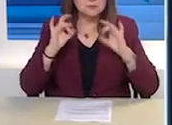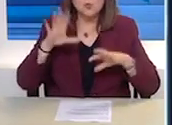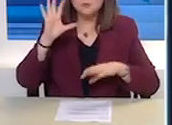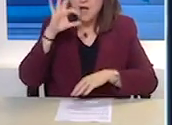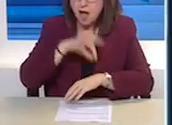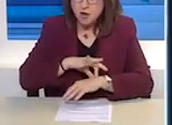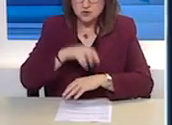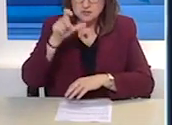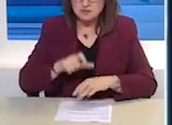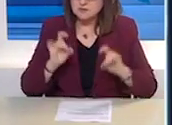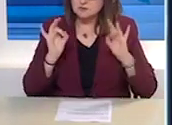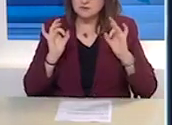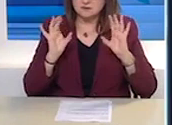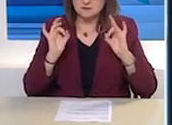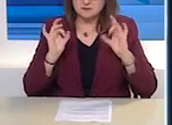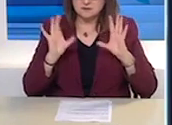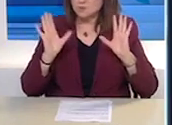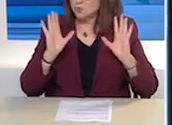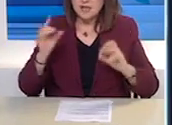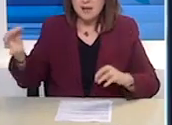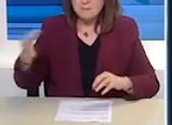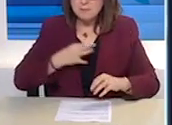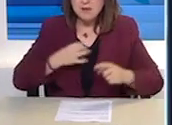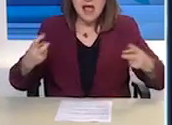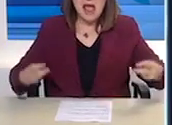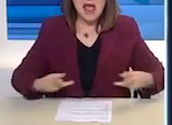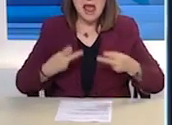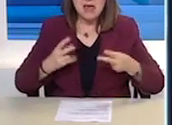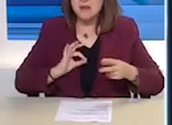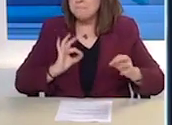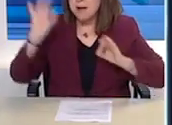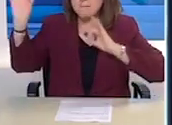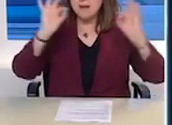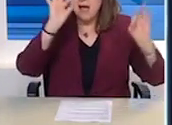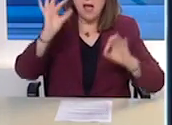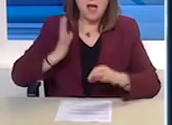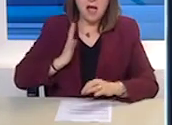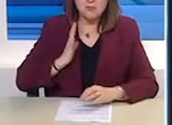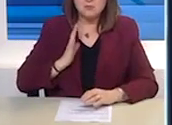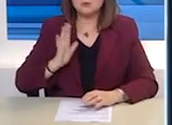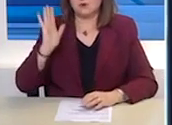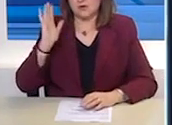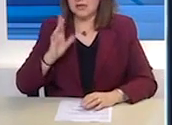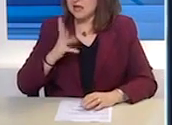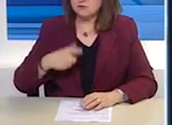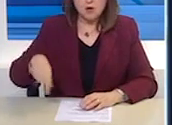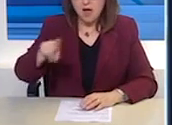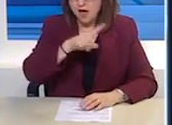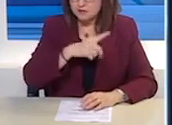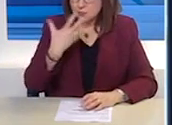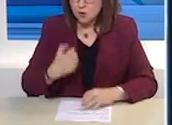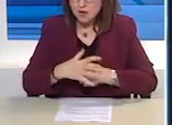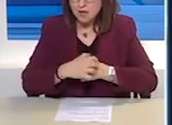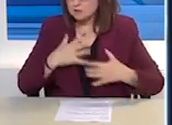πειραματικά μολυσμένες γάτες είχαν ποσότητες του ιού ικανές να μολύνουν τον άνθρωπο. Νομίζω πως οι ιδιοκτήτες γάτας δεν πρέπει να ανησυχούν. Τα